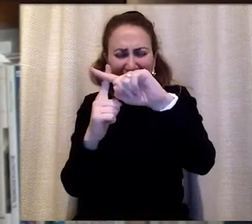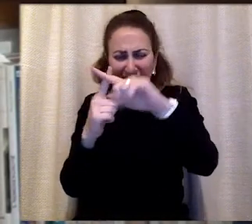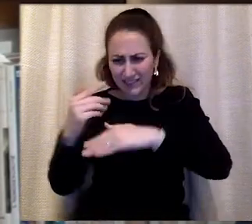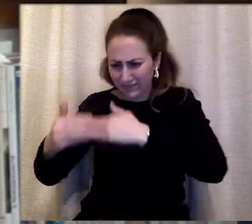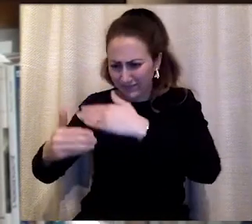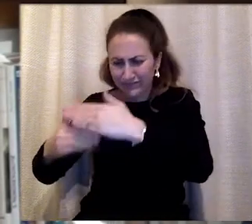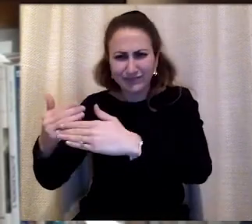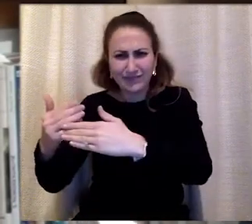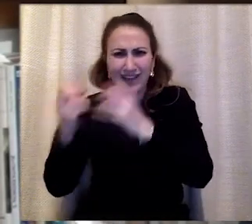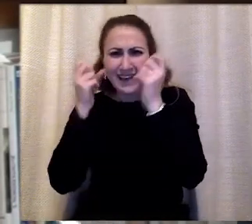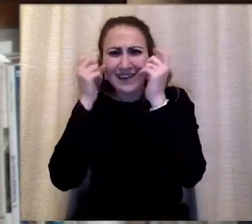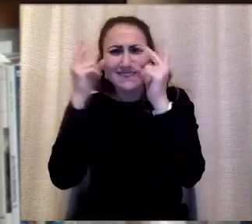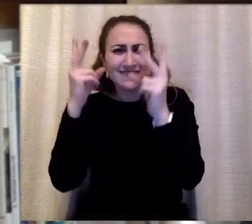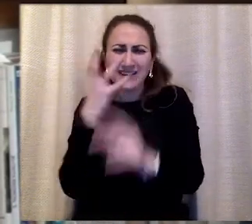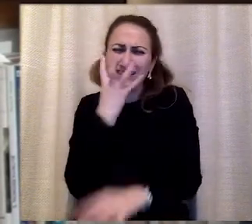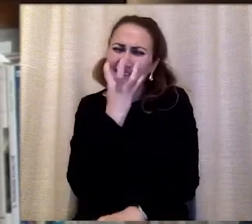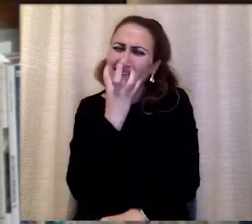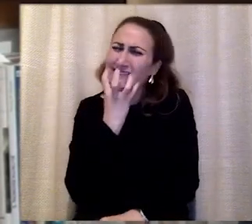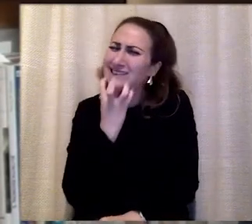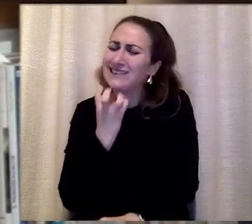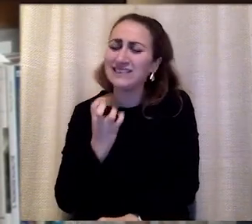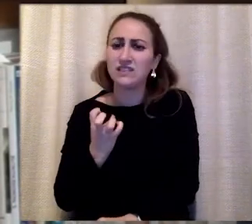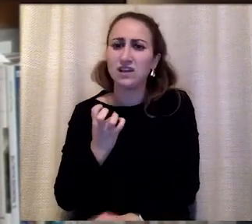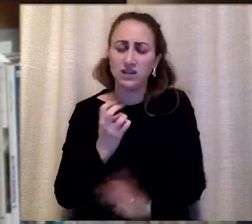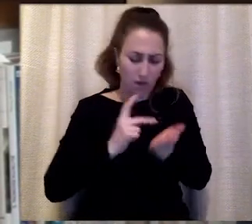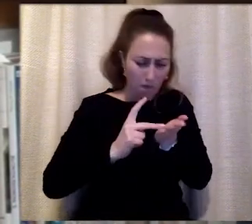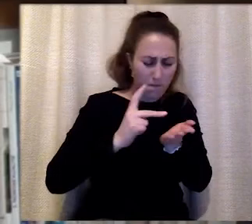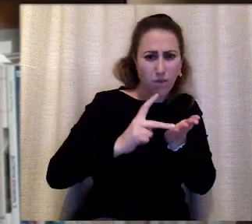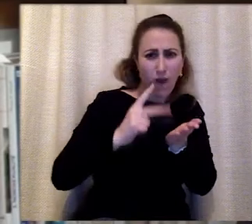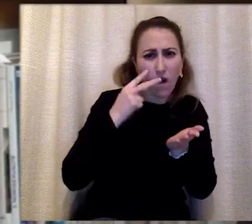terme utilisé par consolation, c'est le terme